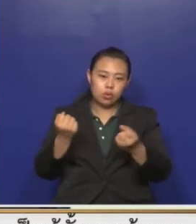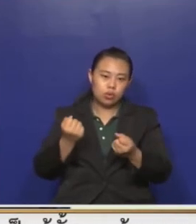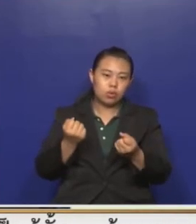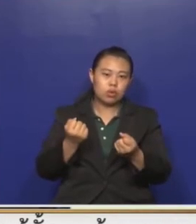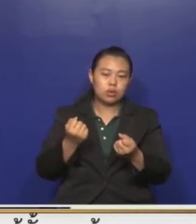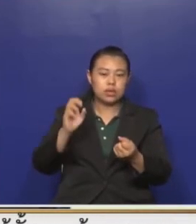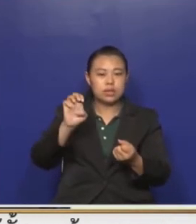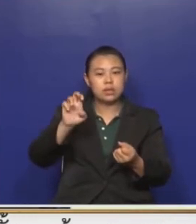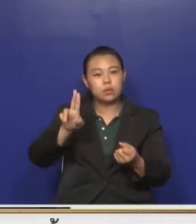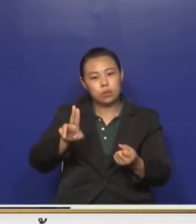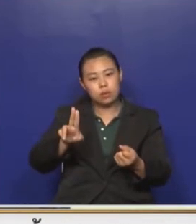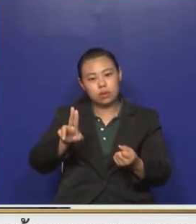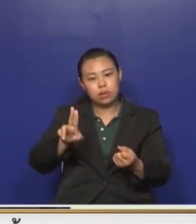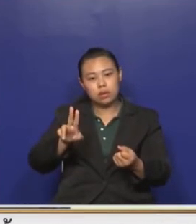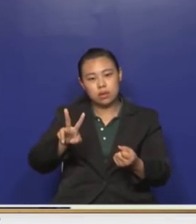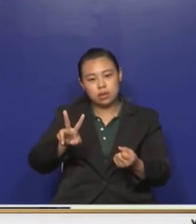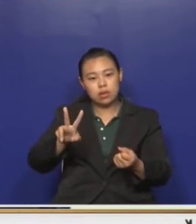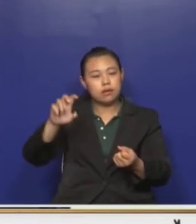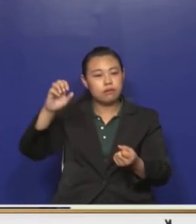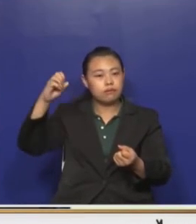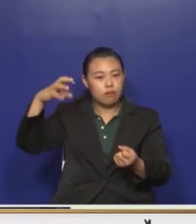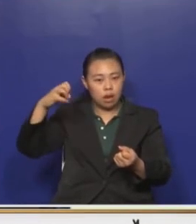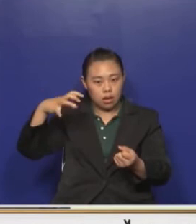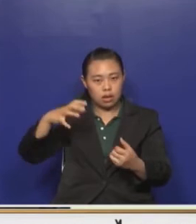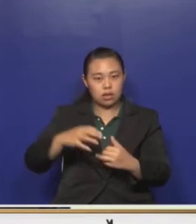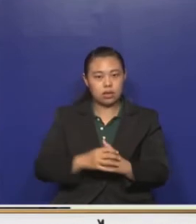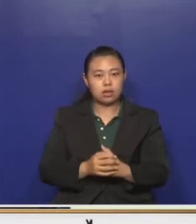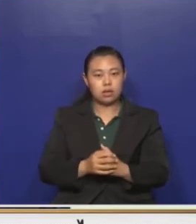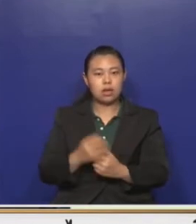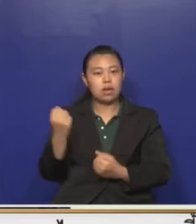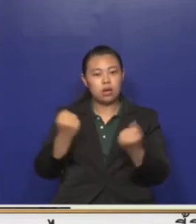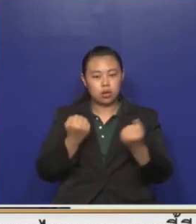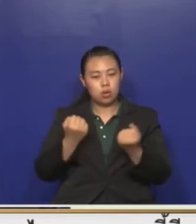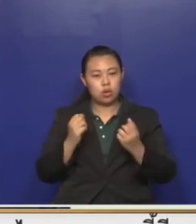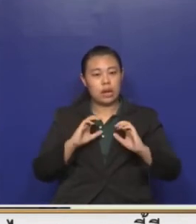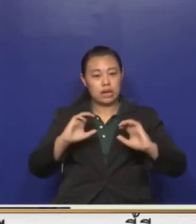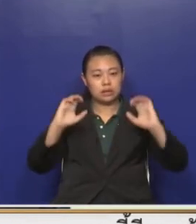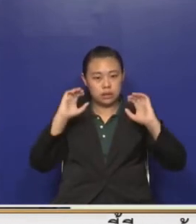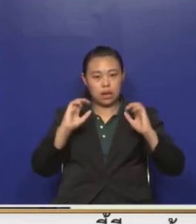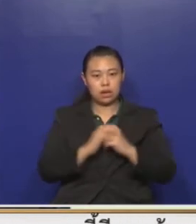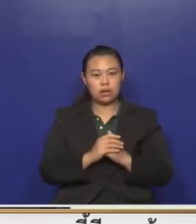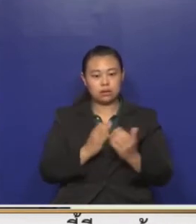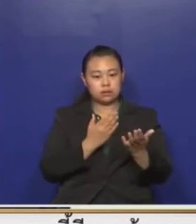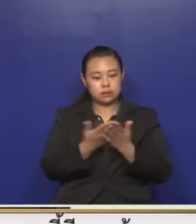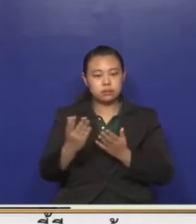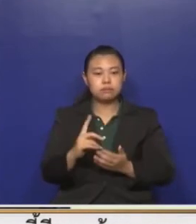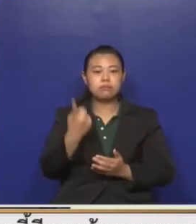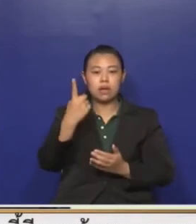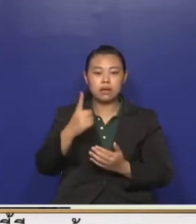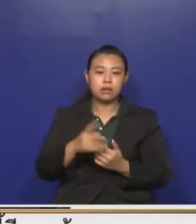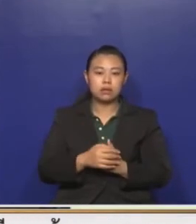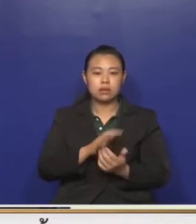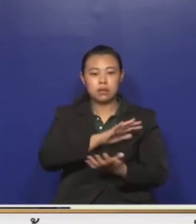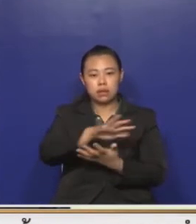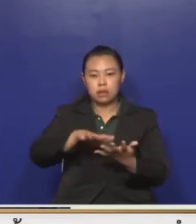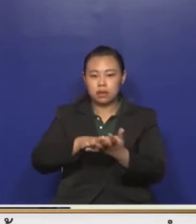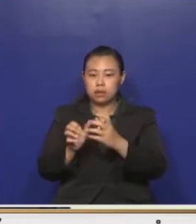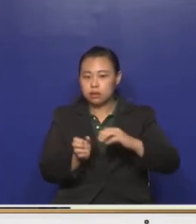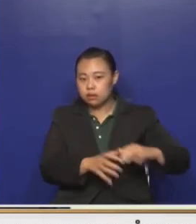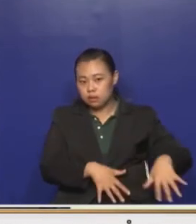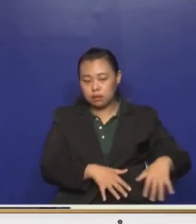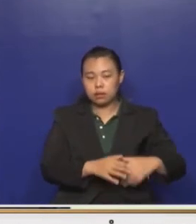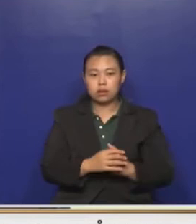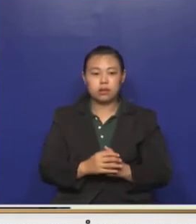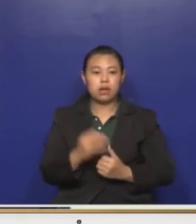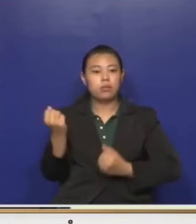ซื้อทดแทนรถราชการด้วยรถยัไฟฟ้าอันนี้แนลยะสั้น linksมาดแผนละยะยาว